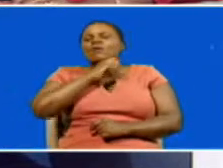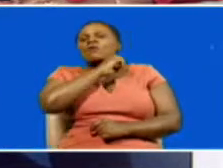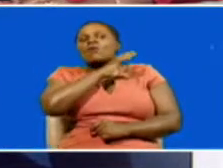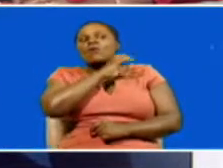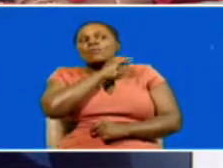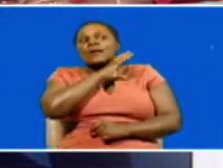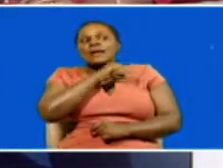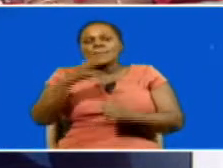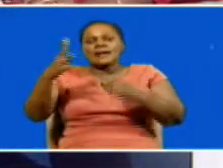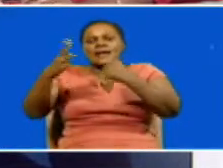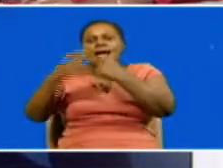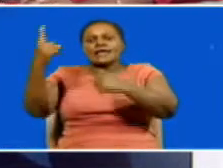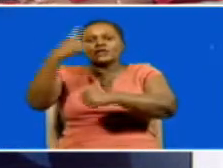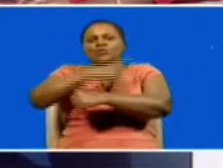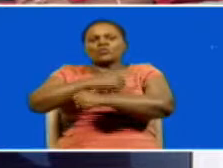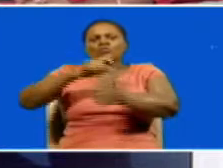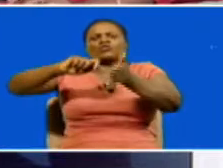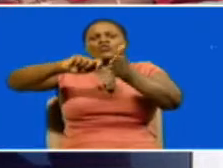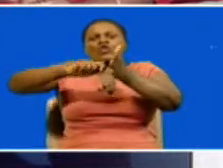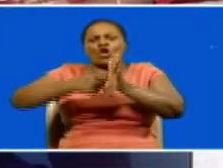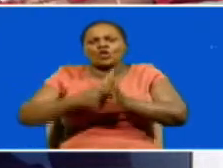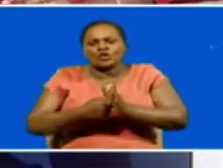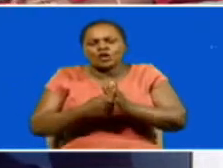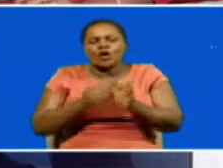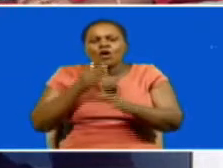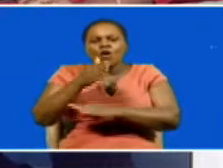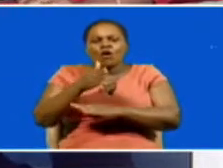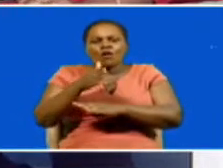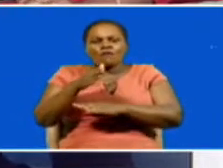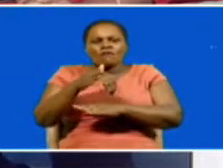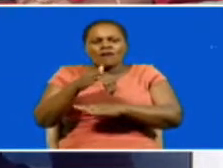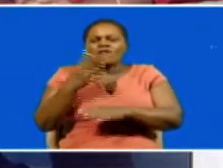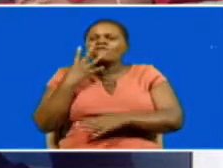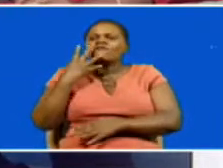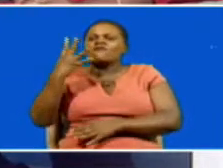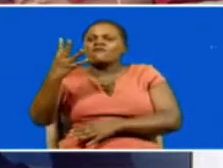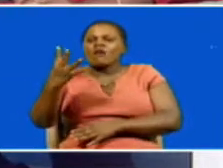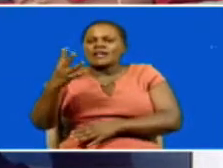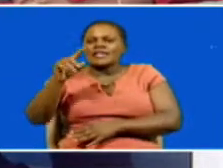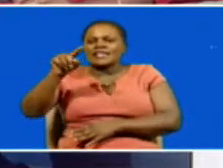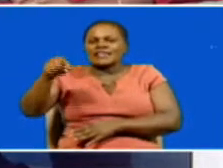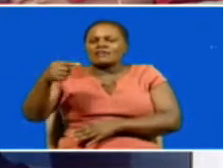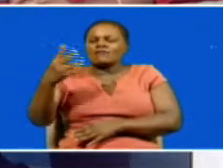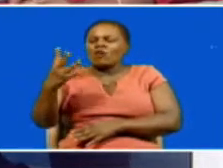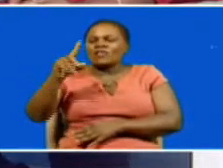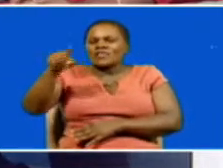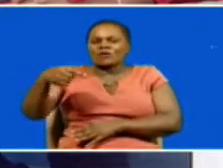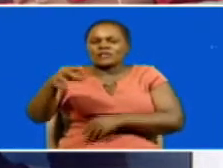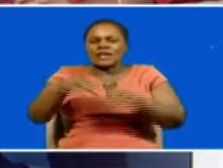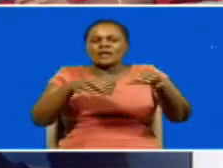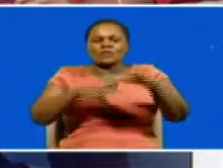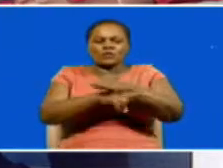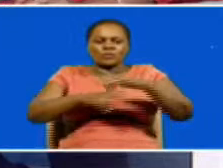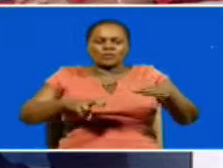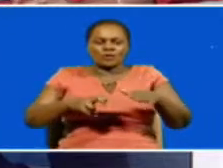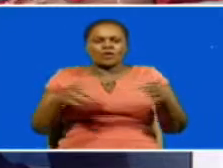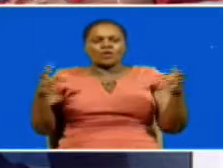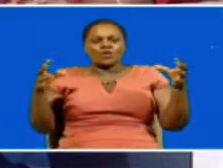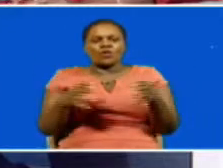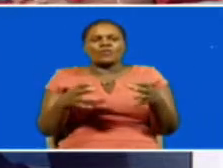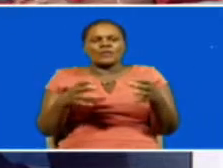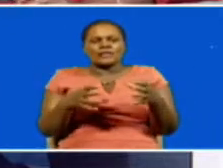wanalalamikia shule 9 kusalia kufungwa na zaidi ya mifugo 4000 kuibwa katika majuma mawili yaliyopita. Wakazi